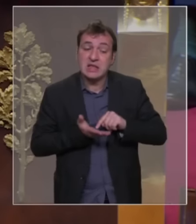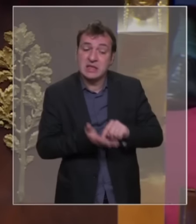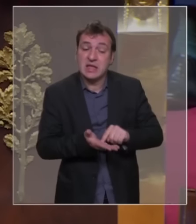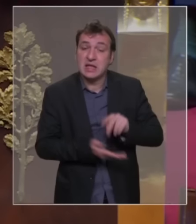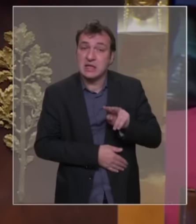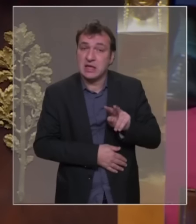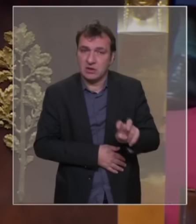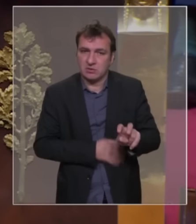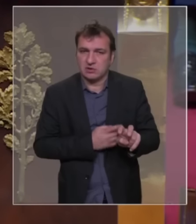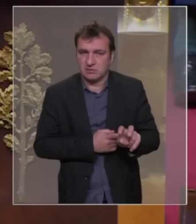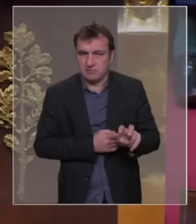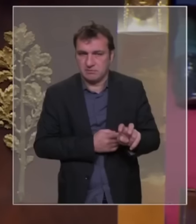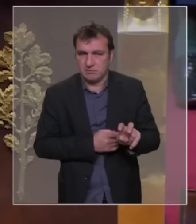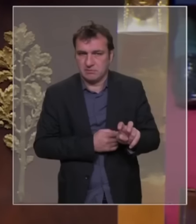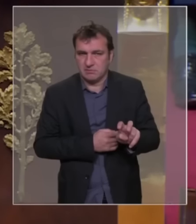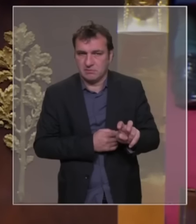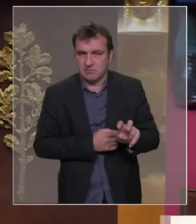écologique.